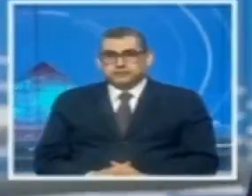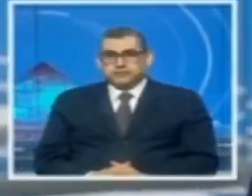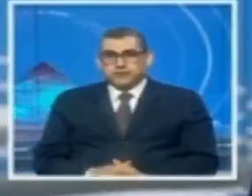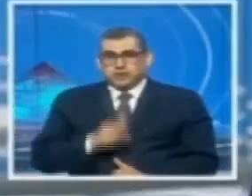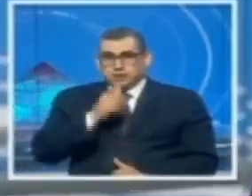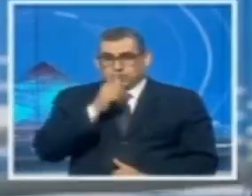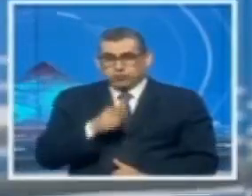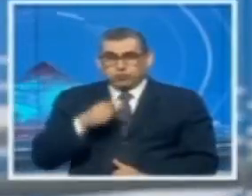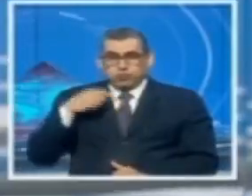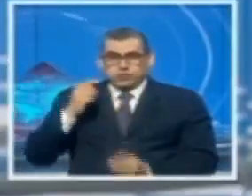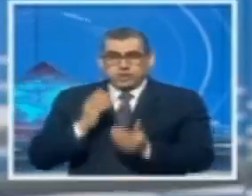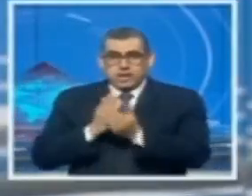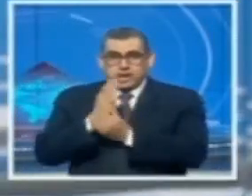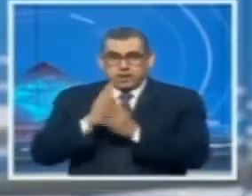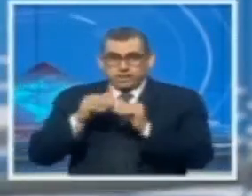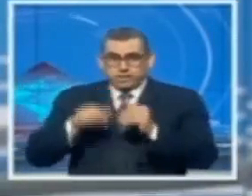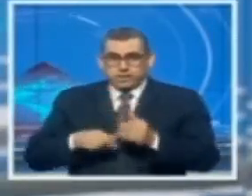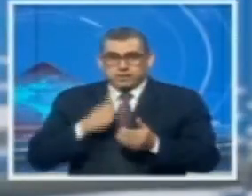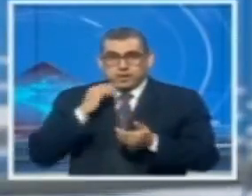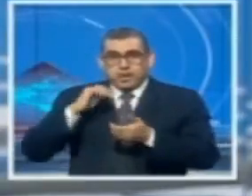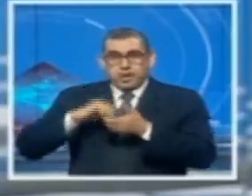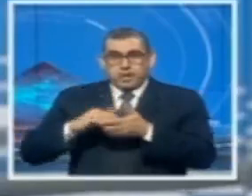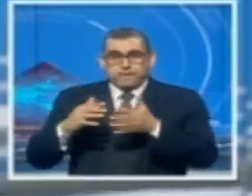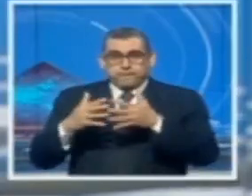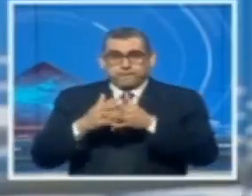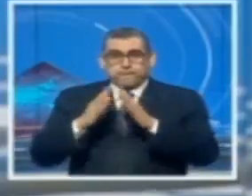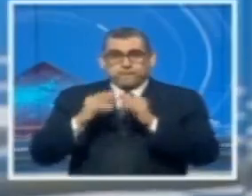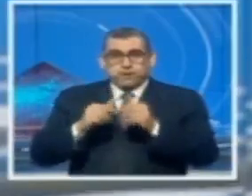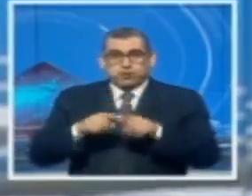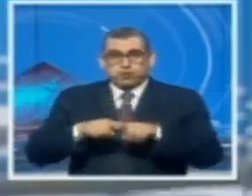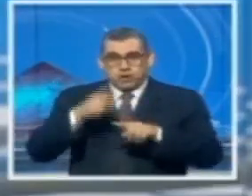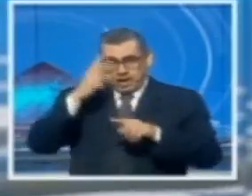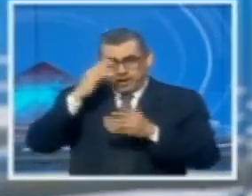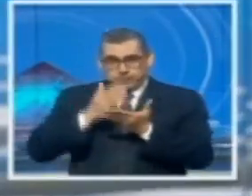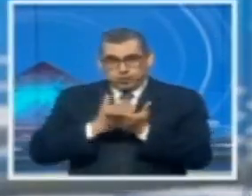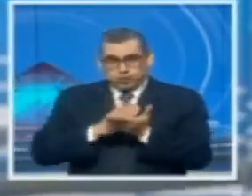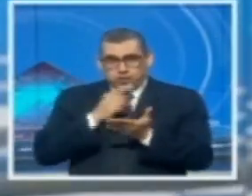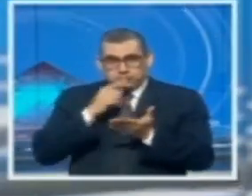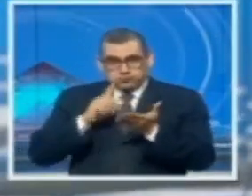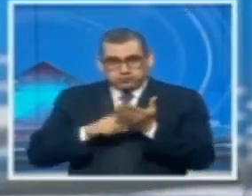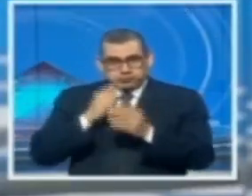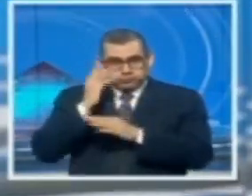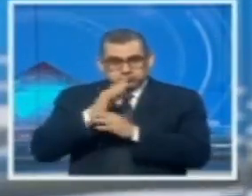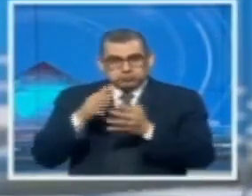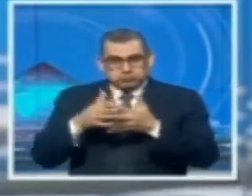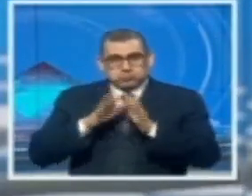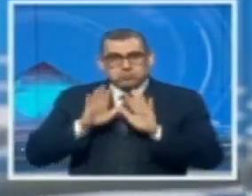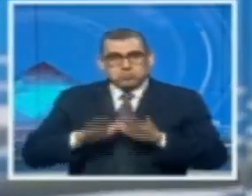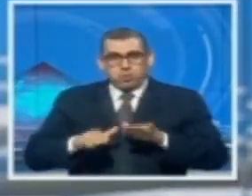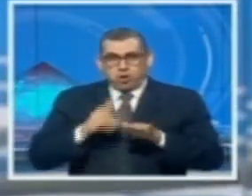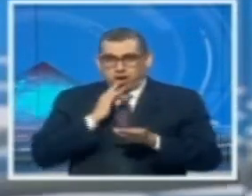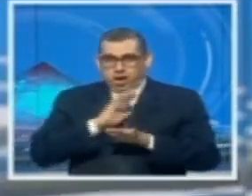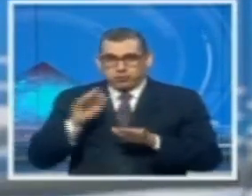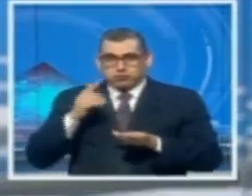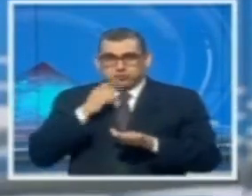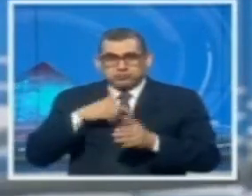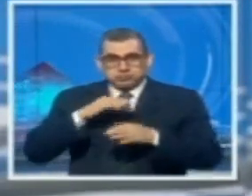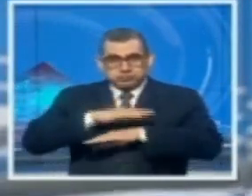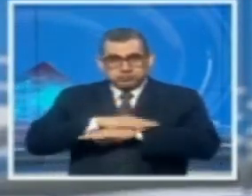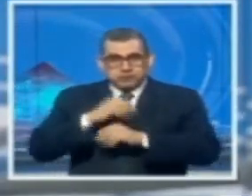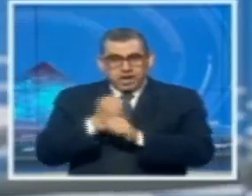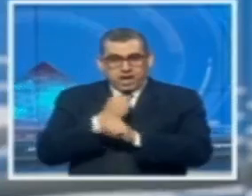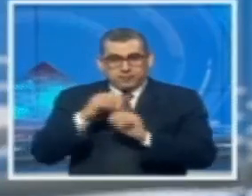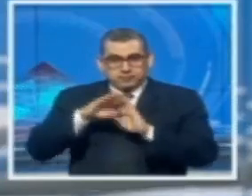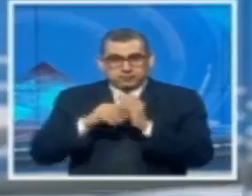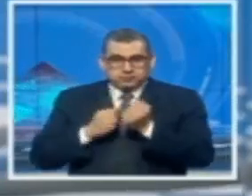أكد وزير الخارجية سامح شكري أن العلاقات المصرية اليونانية باتت استراتيجية، مشيرا إلى الالتزام بالعمل على